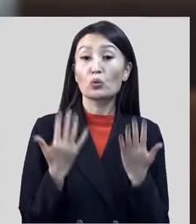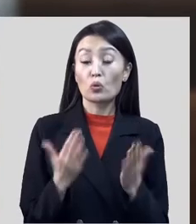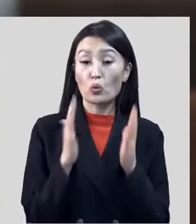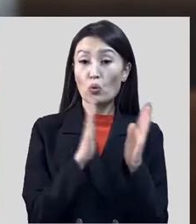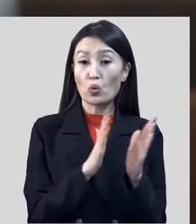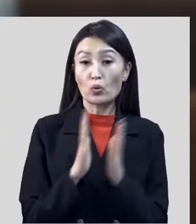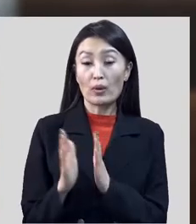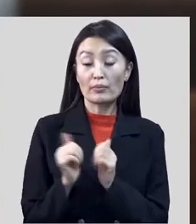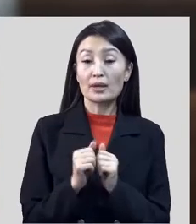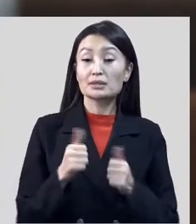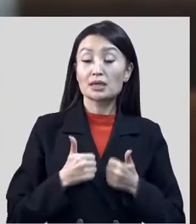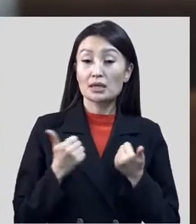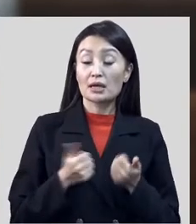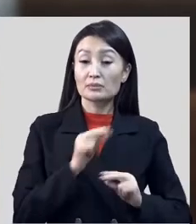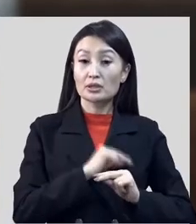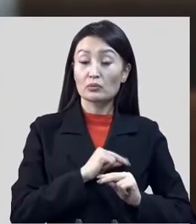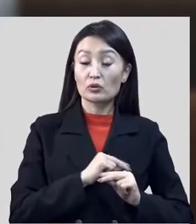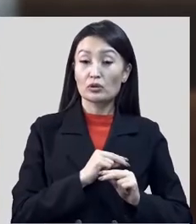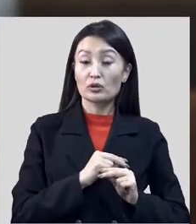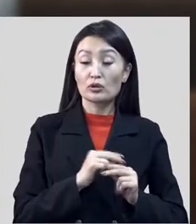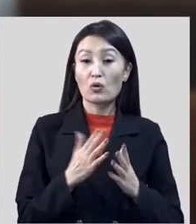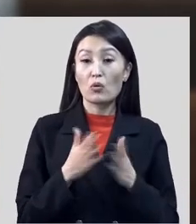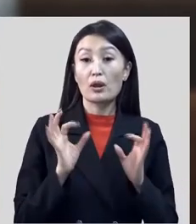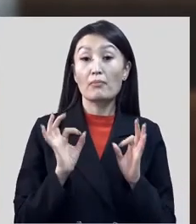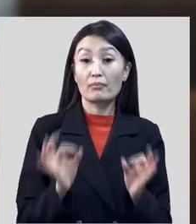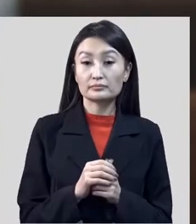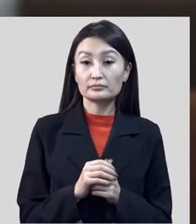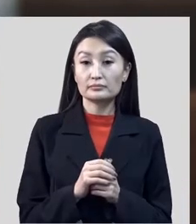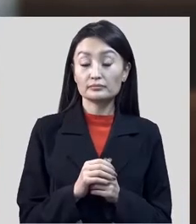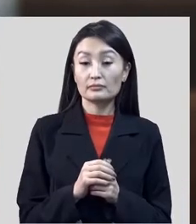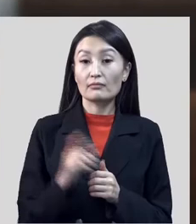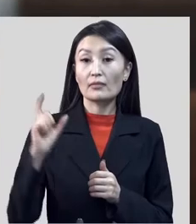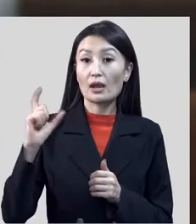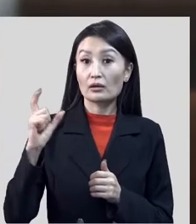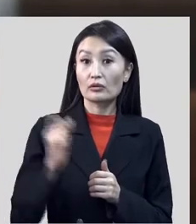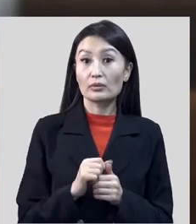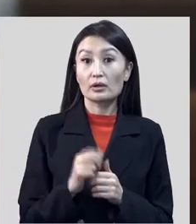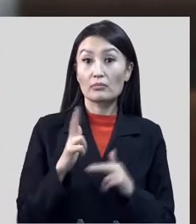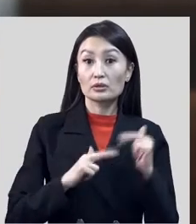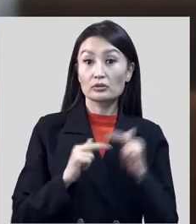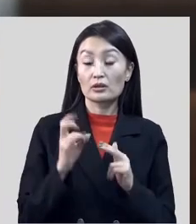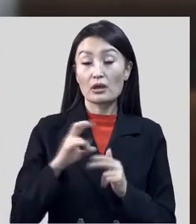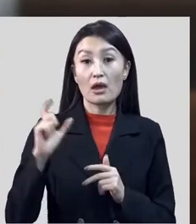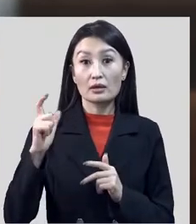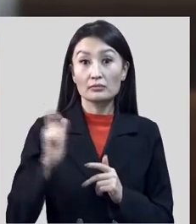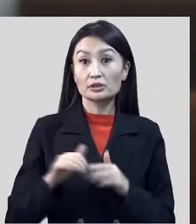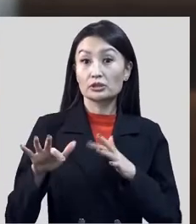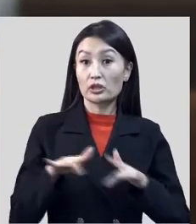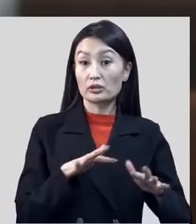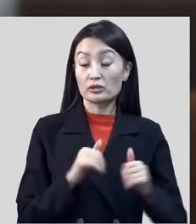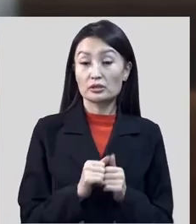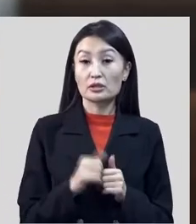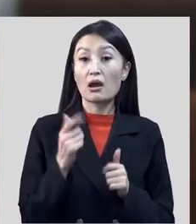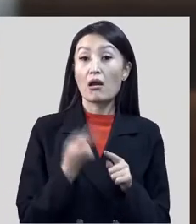стараемся действовать наиболее рационально экономика построена на экономической деятельности